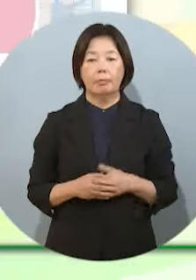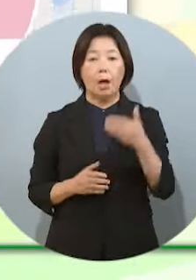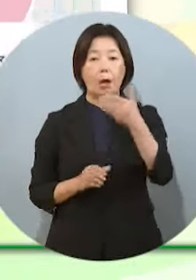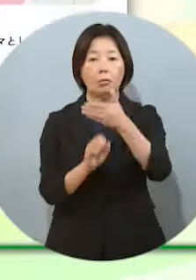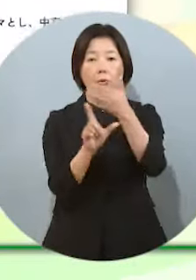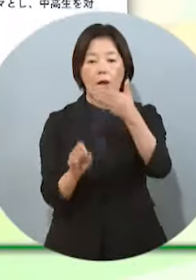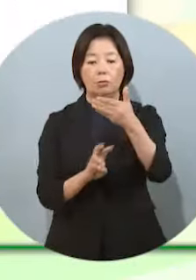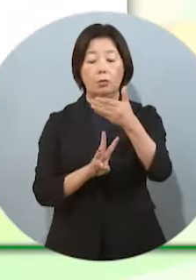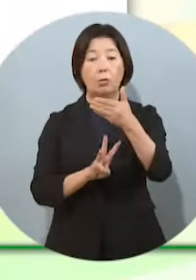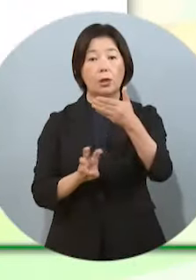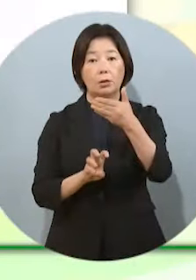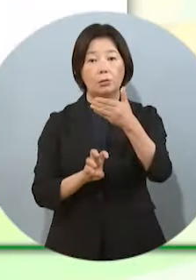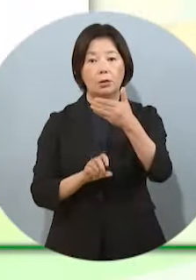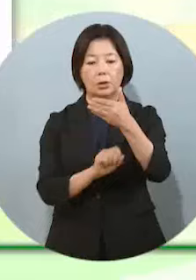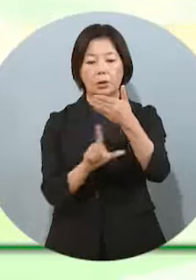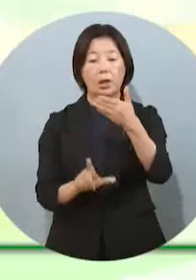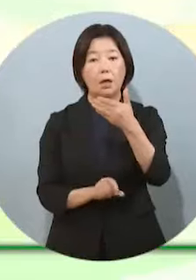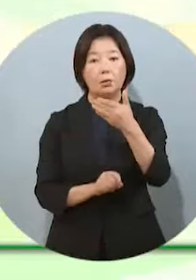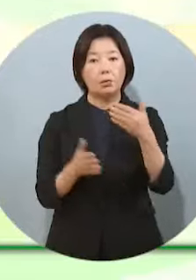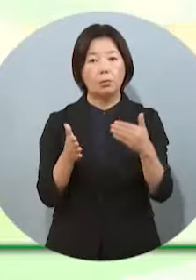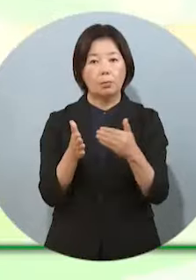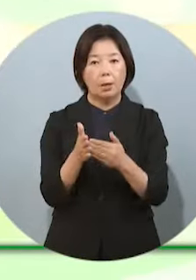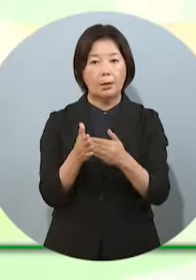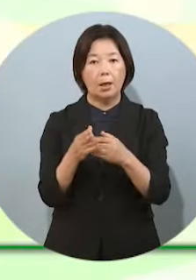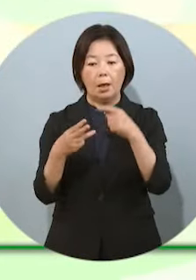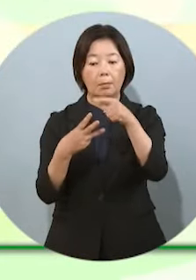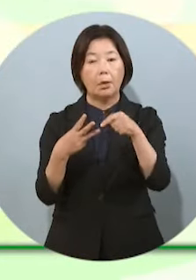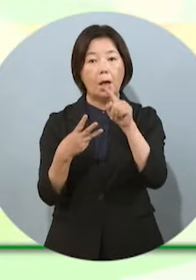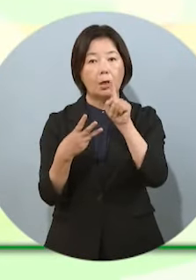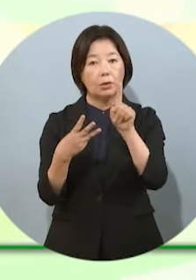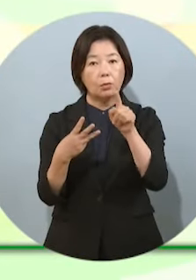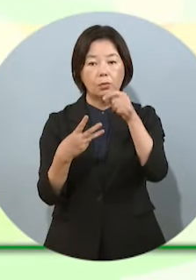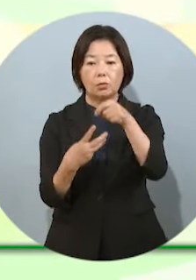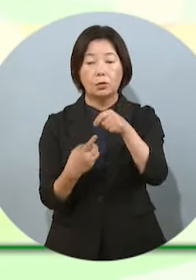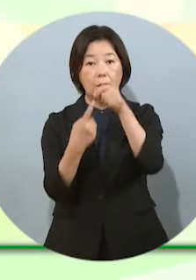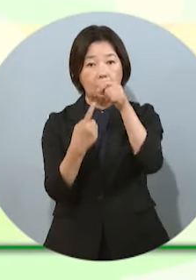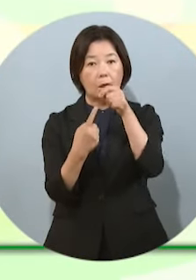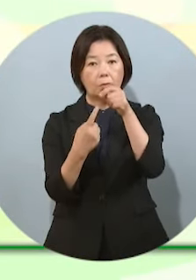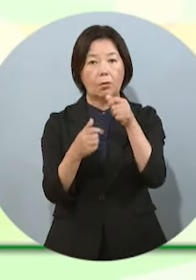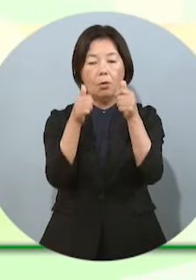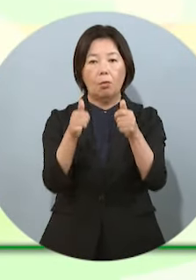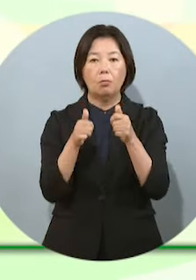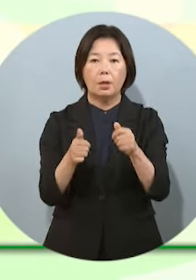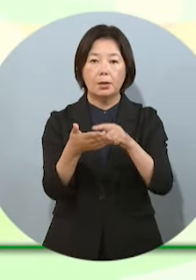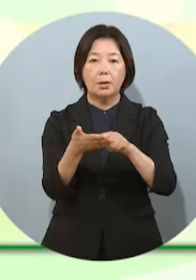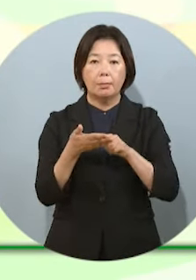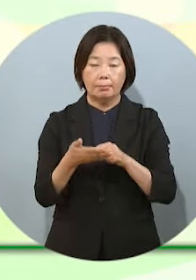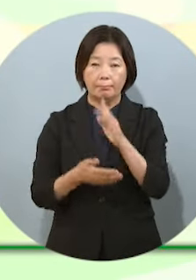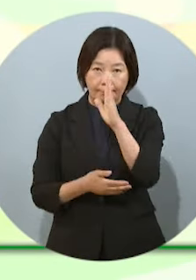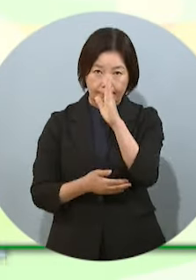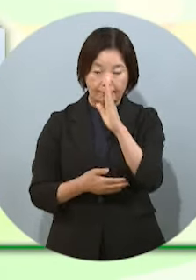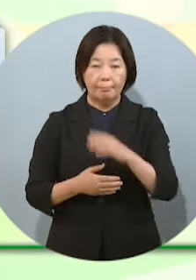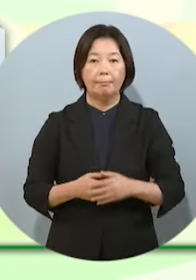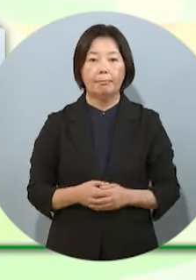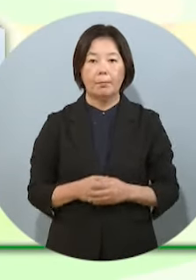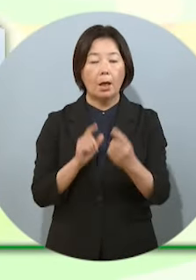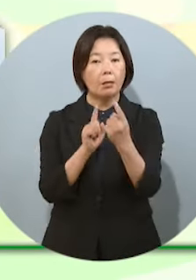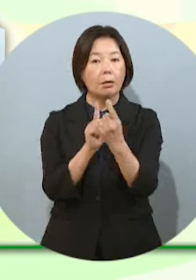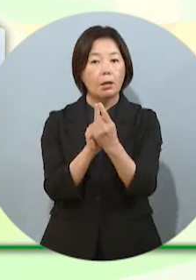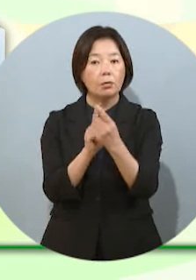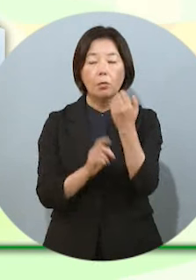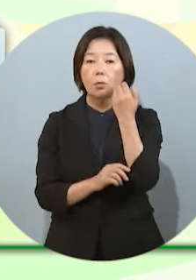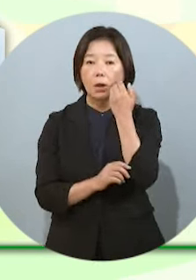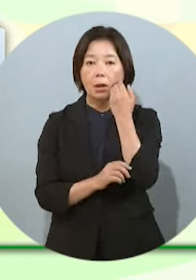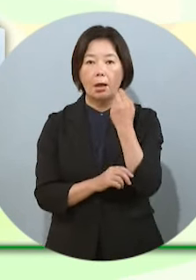9月30日月曜日までに1つを選択してホームページから応募してください。対象となるの